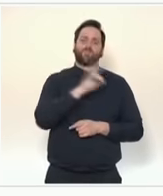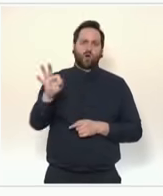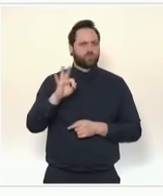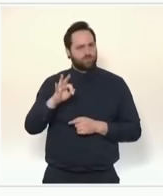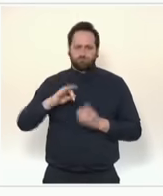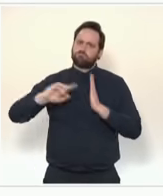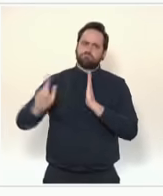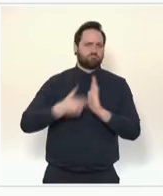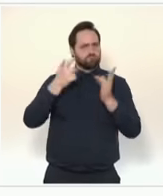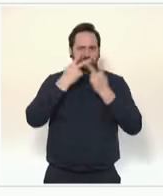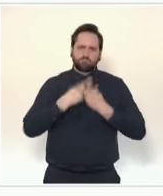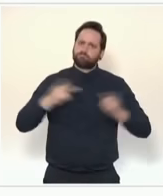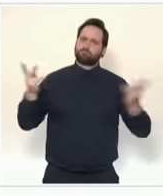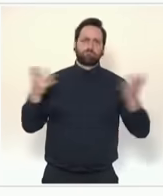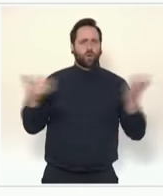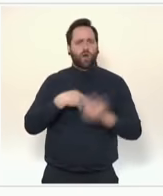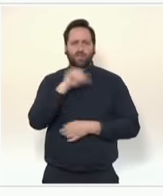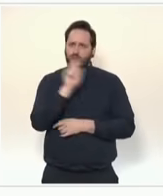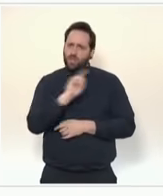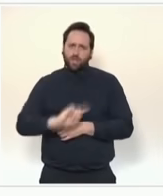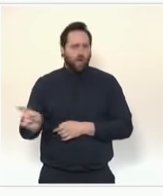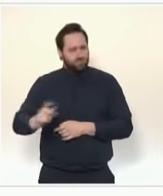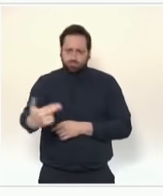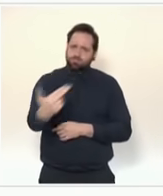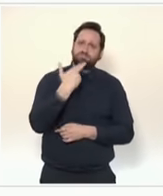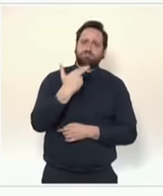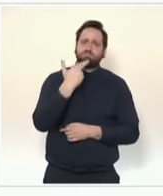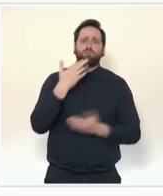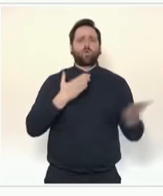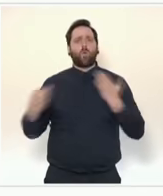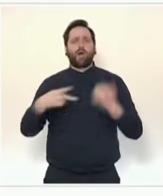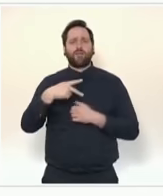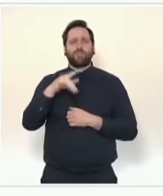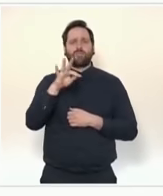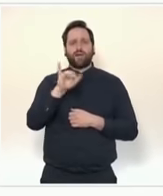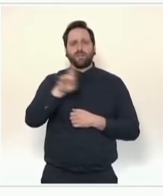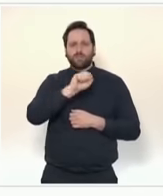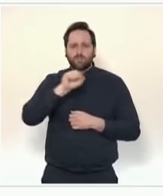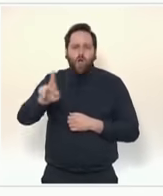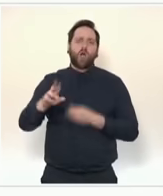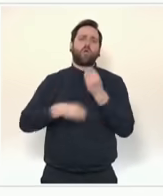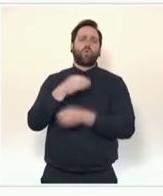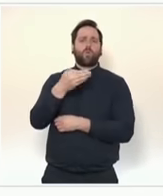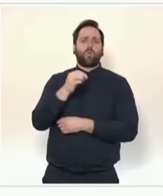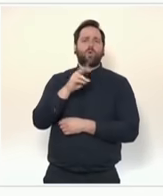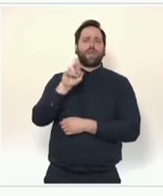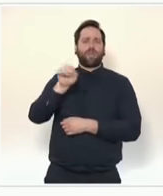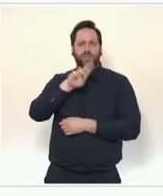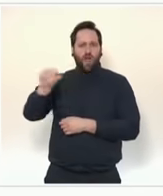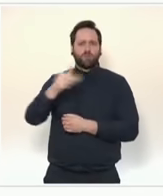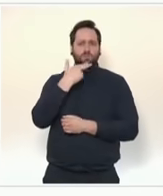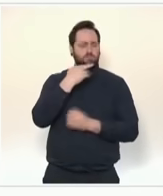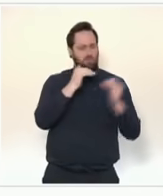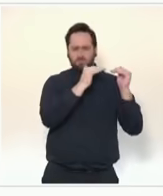efficace contre les formes sévères que le finder ou le modern à certaines formes rarissime d'effets indésirables